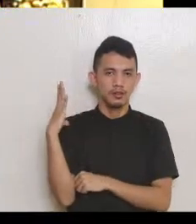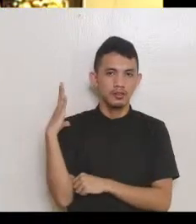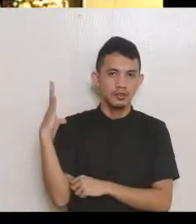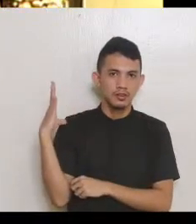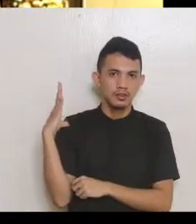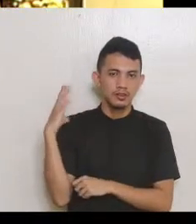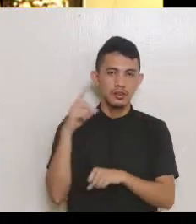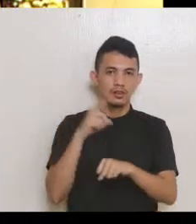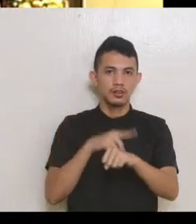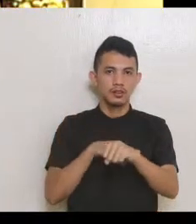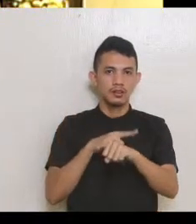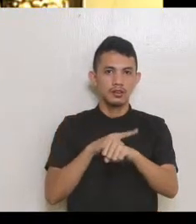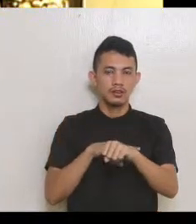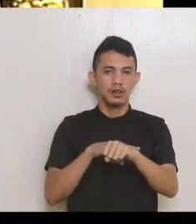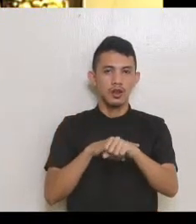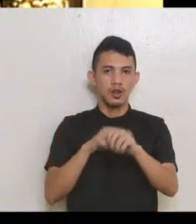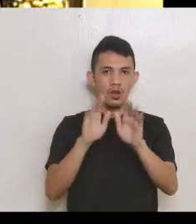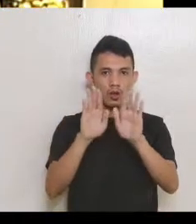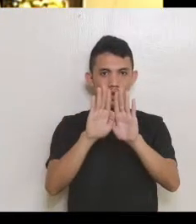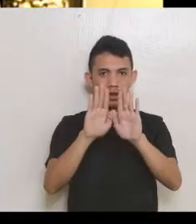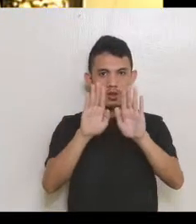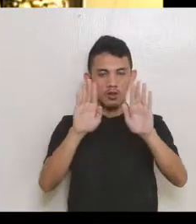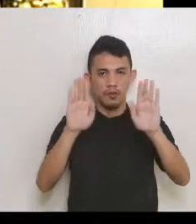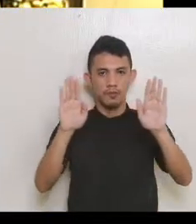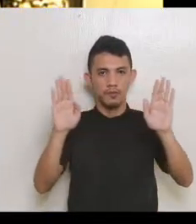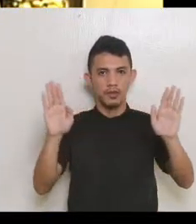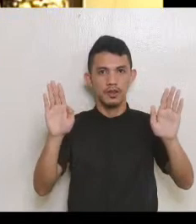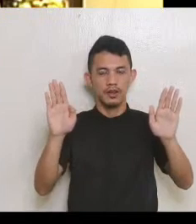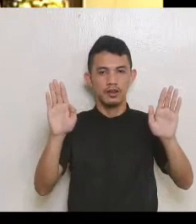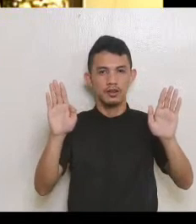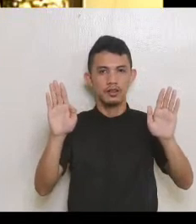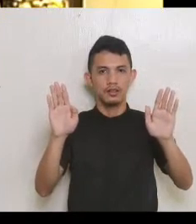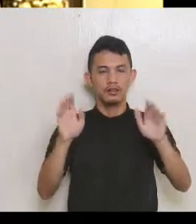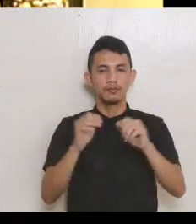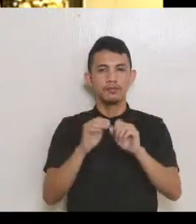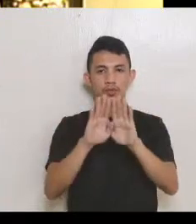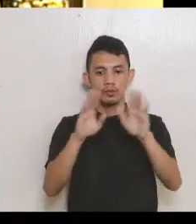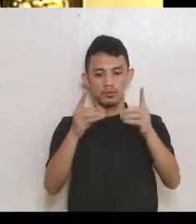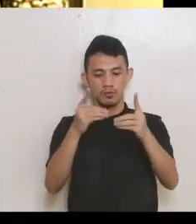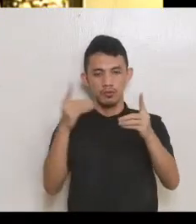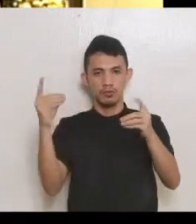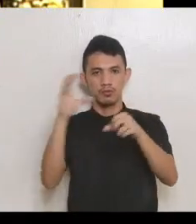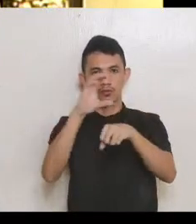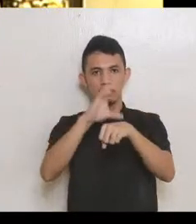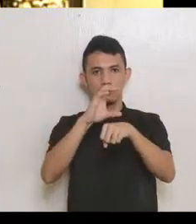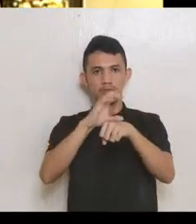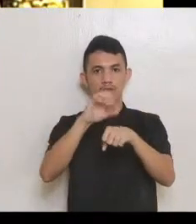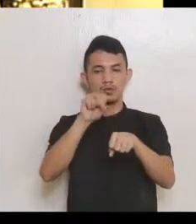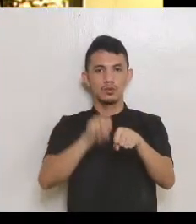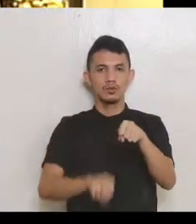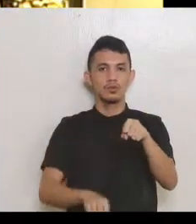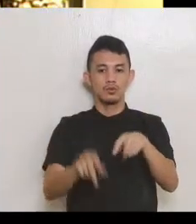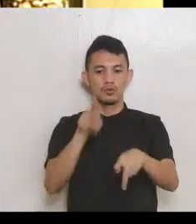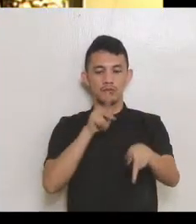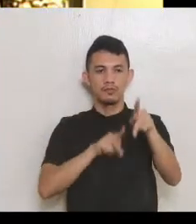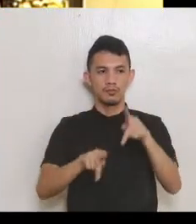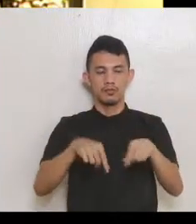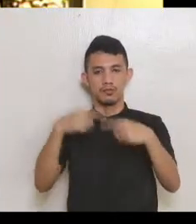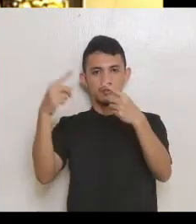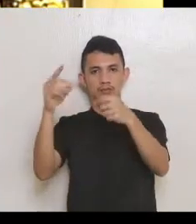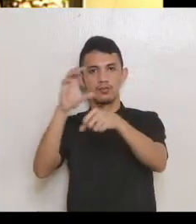panahon nga buksa na, bisan 10% nga makasimba na ang mga tao,